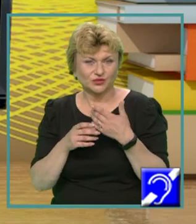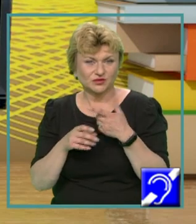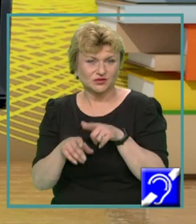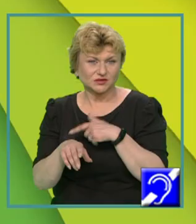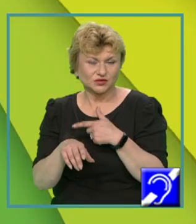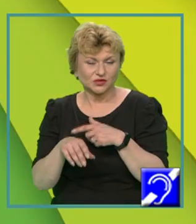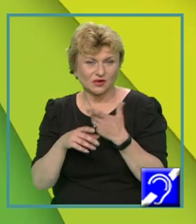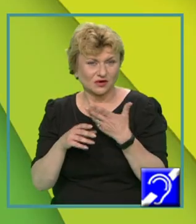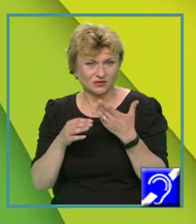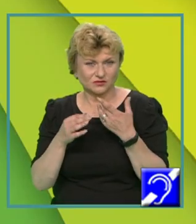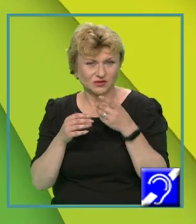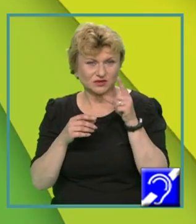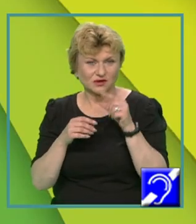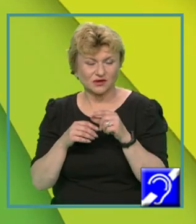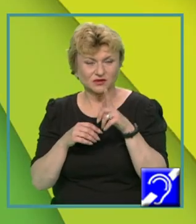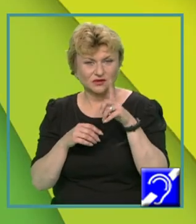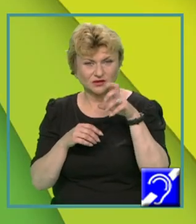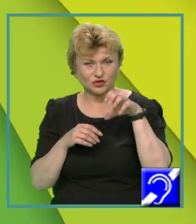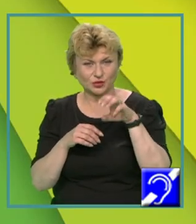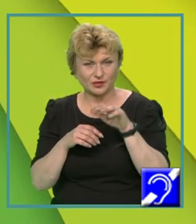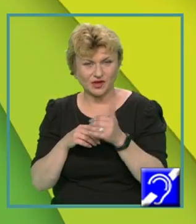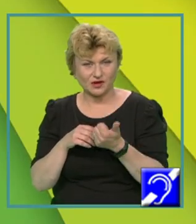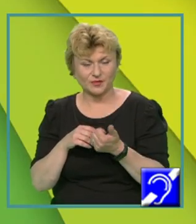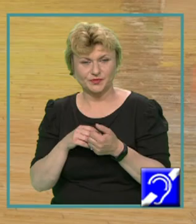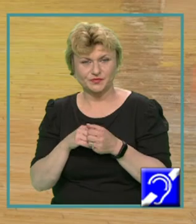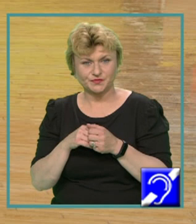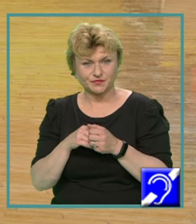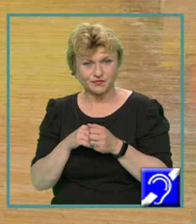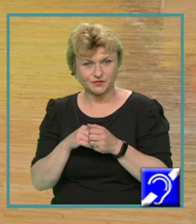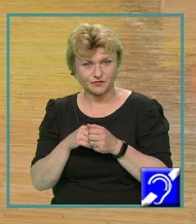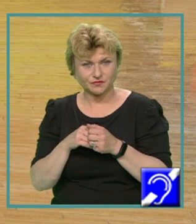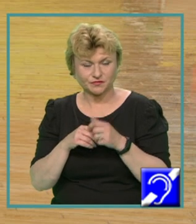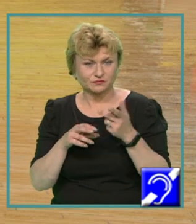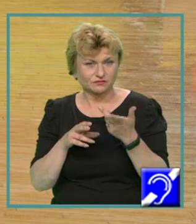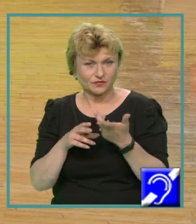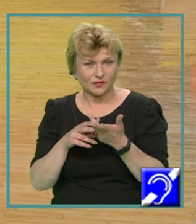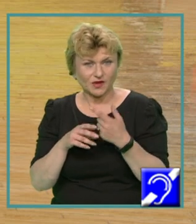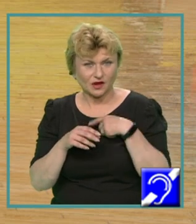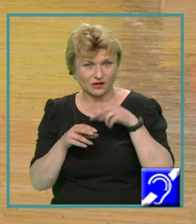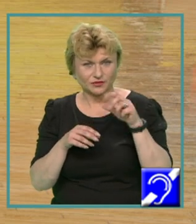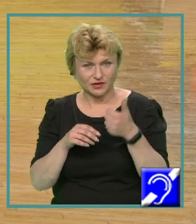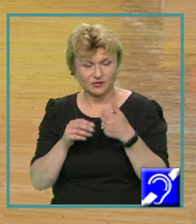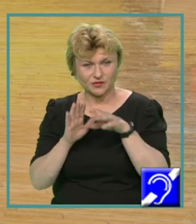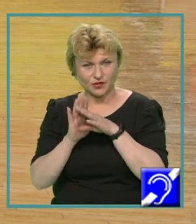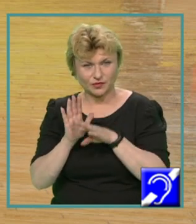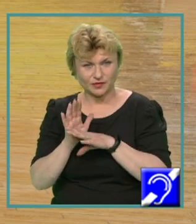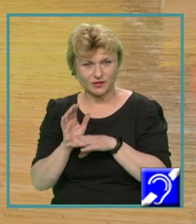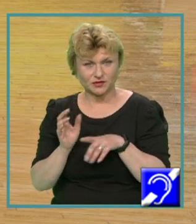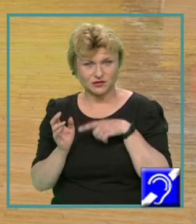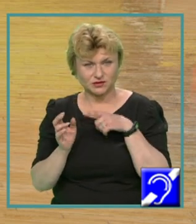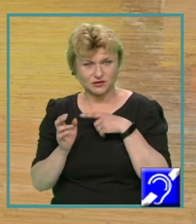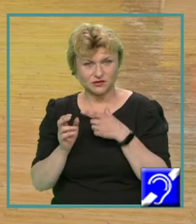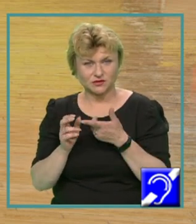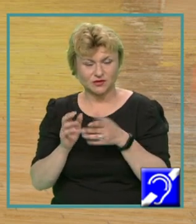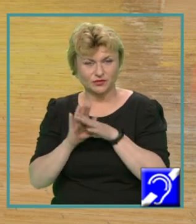scade glicemia, lipsa acesteia producând diabetul zaharat. Trecem la subiectul al doilea. Prima problemă este problema